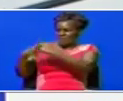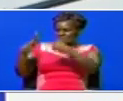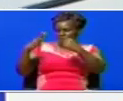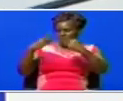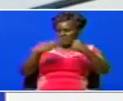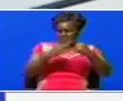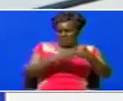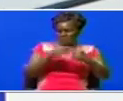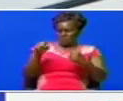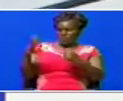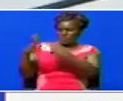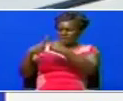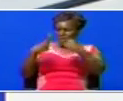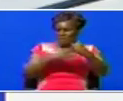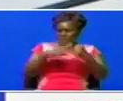286,593,